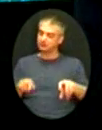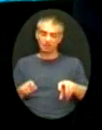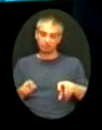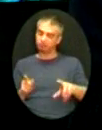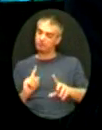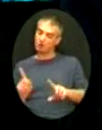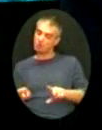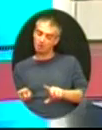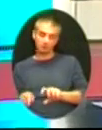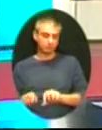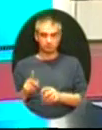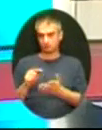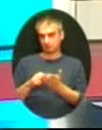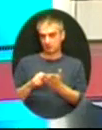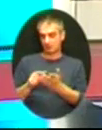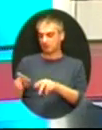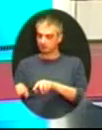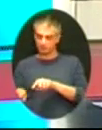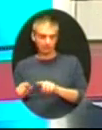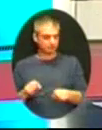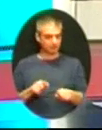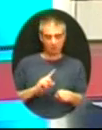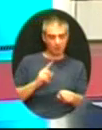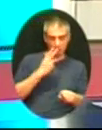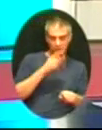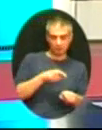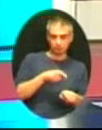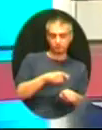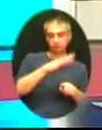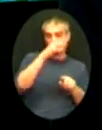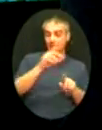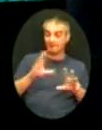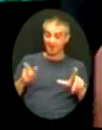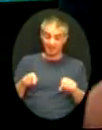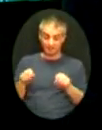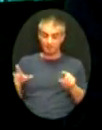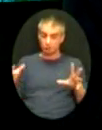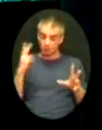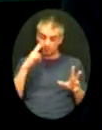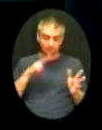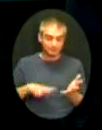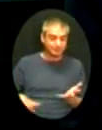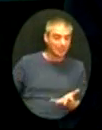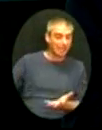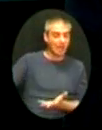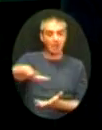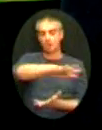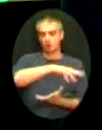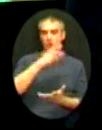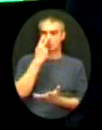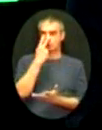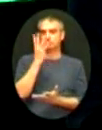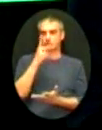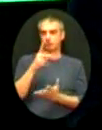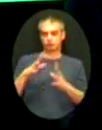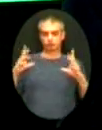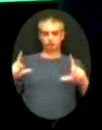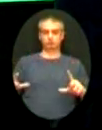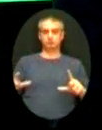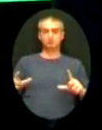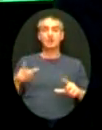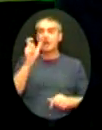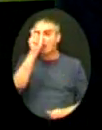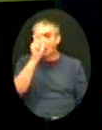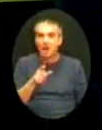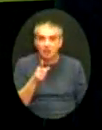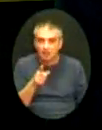רואים דרקון כי זה אדמה ופה אנחנו לא רואים דרקון כי זה שמיים, אבל אם הוא היה מסתכל על התמונה בכללותה הוא היה רואה שיש דרקון לפניו, כלומר בן